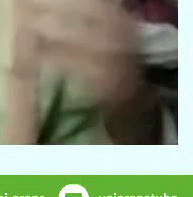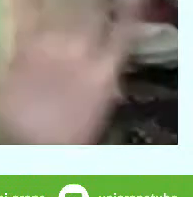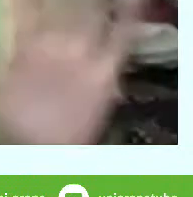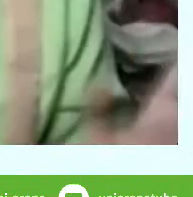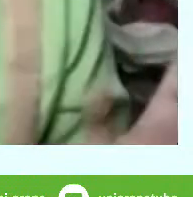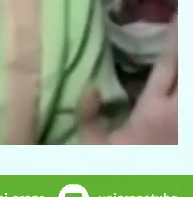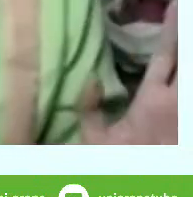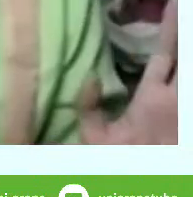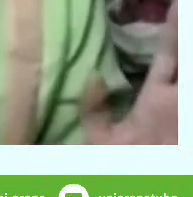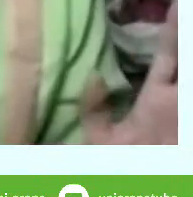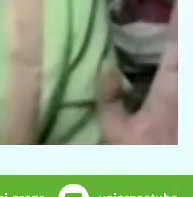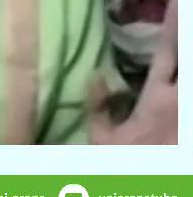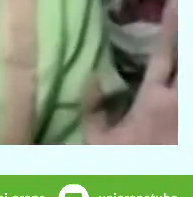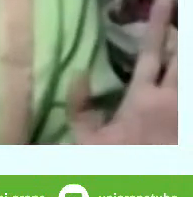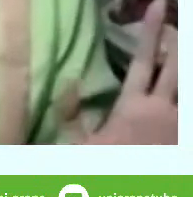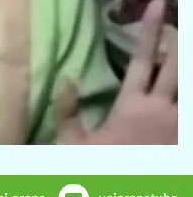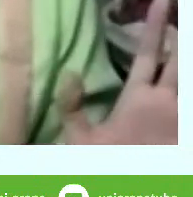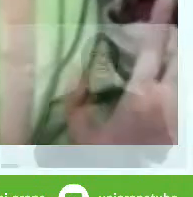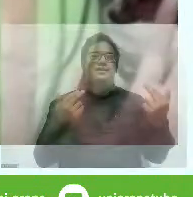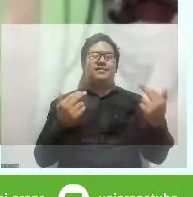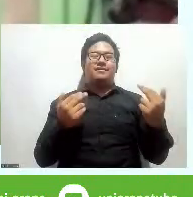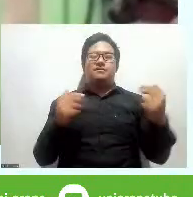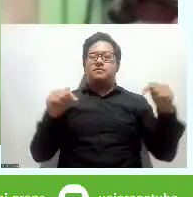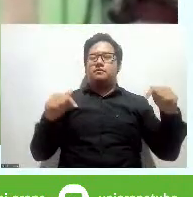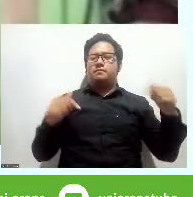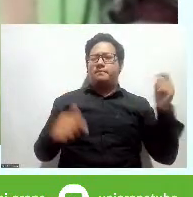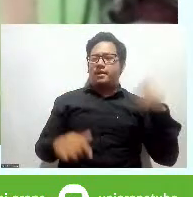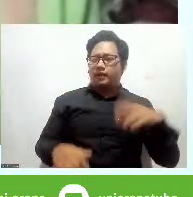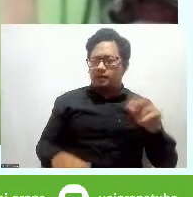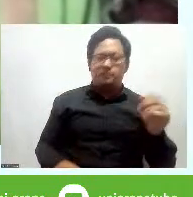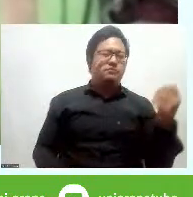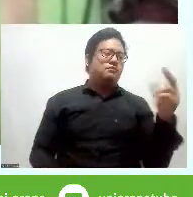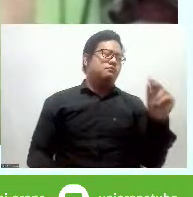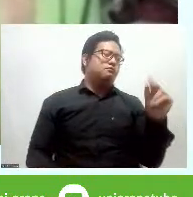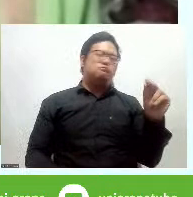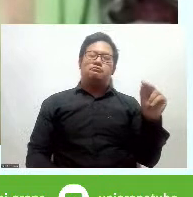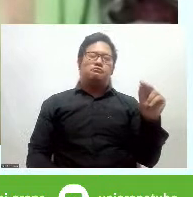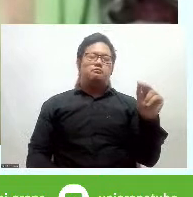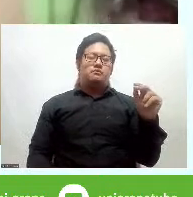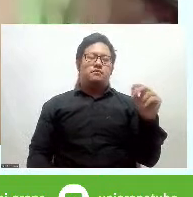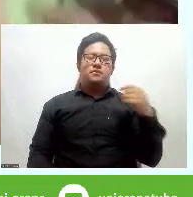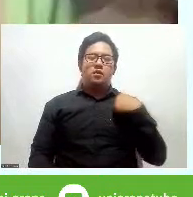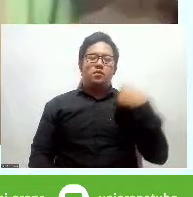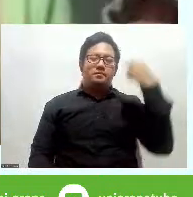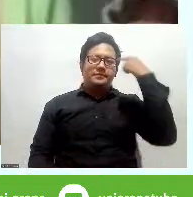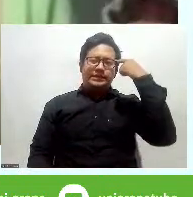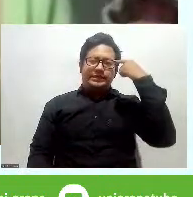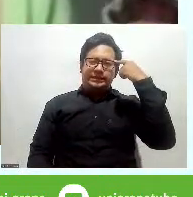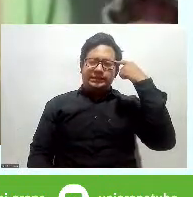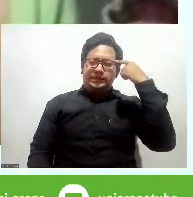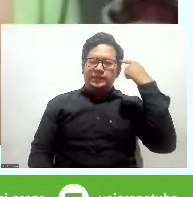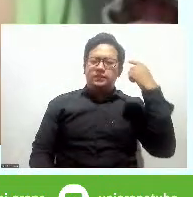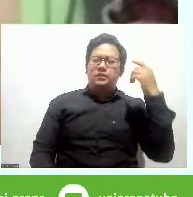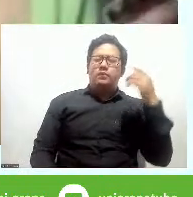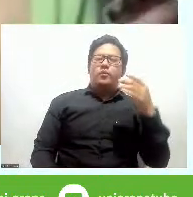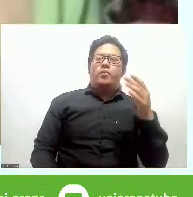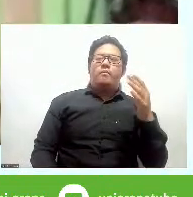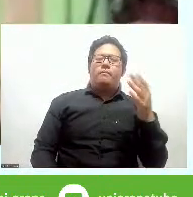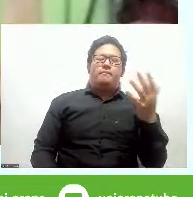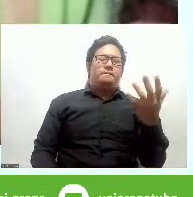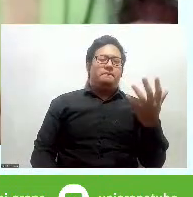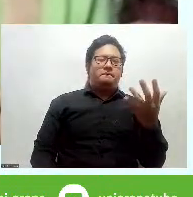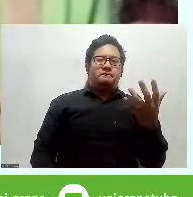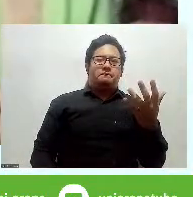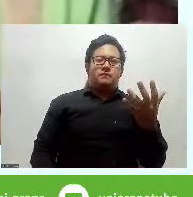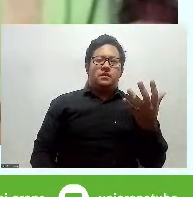dipakai lagi noise Menurut saya itu bukan hal yang Maksudnya oke is itu adalah fashion